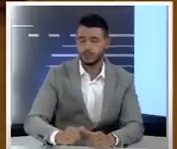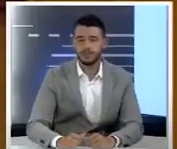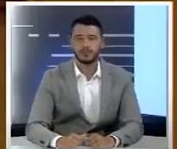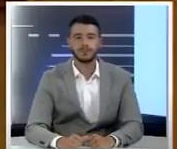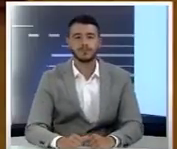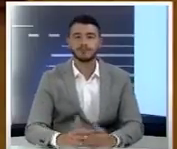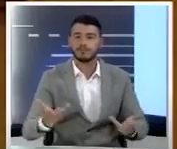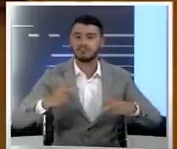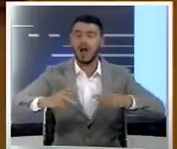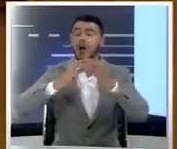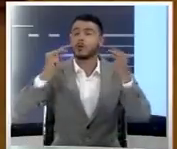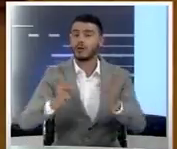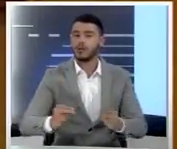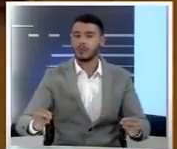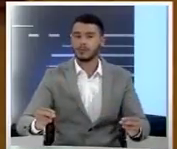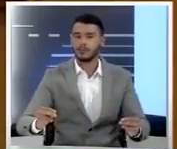Επομένως,